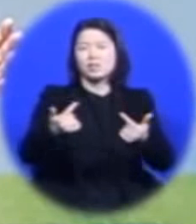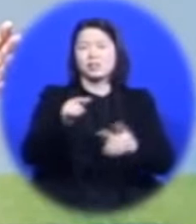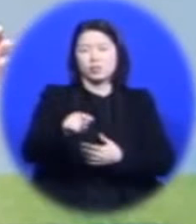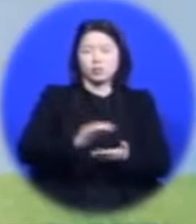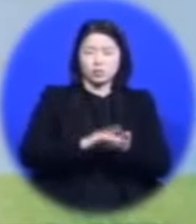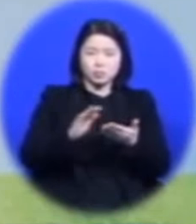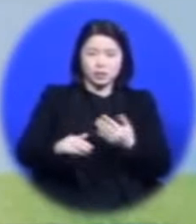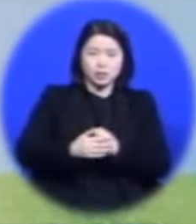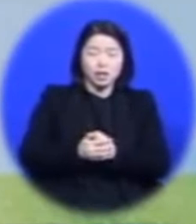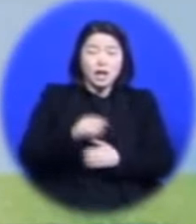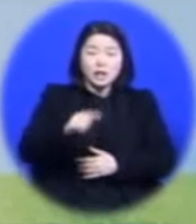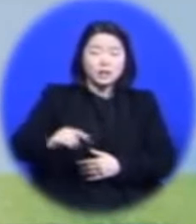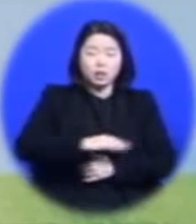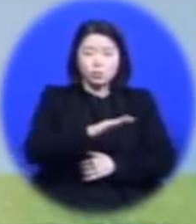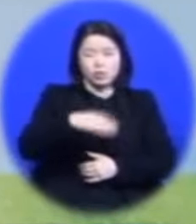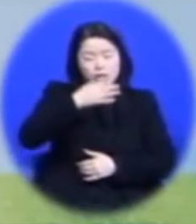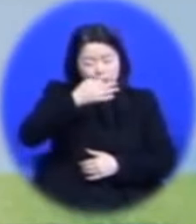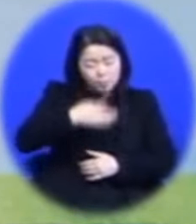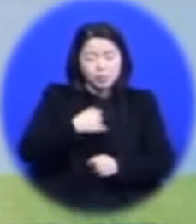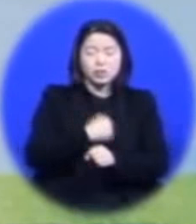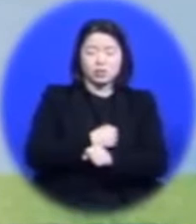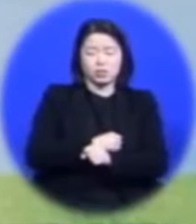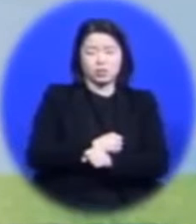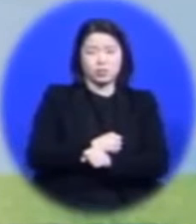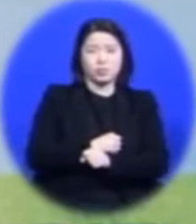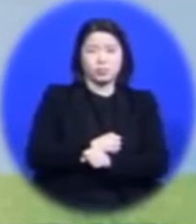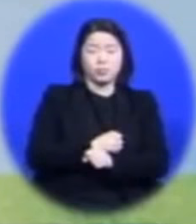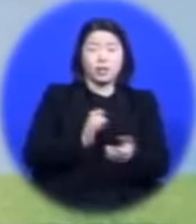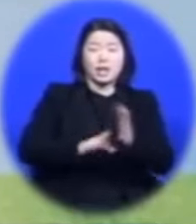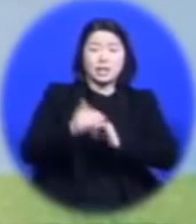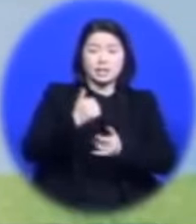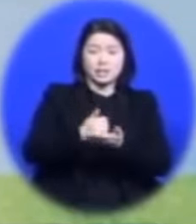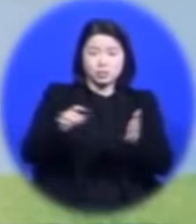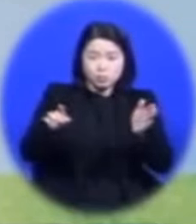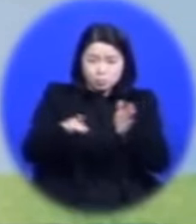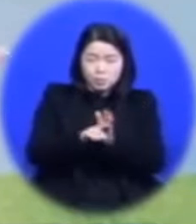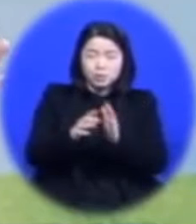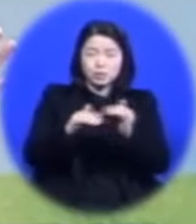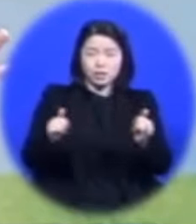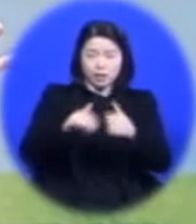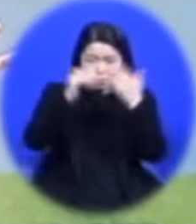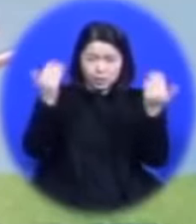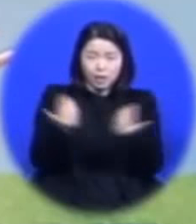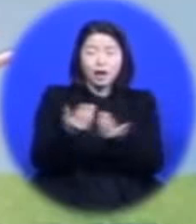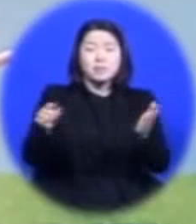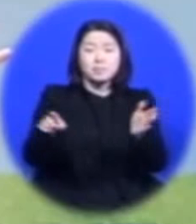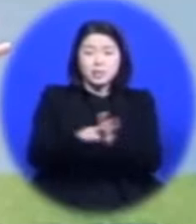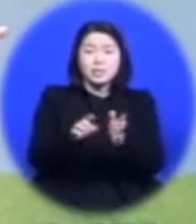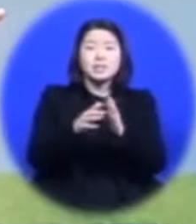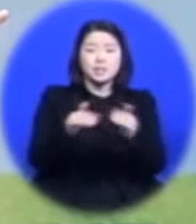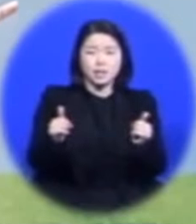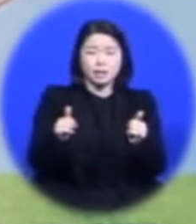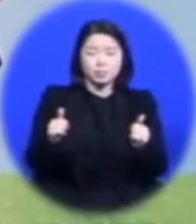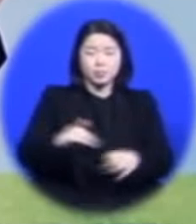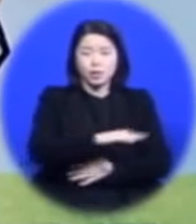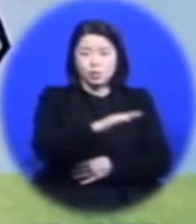그게 우리를 힘들게 하고 있습니다 예수 믿는 사람은 다 믿는 사람이라고 합니다